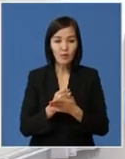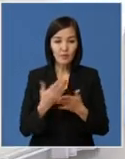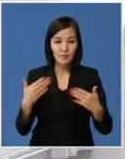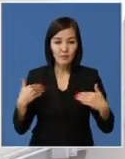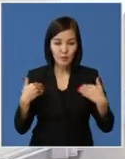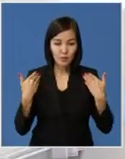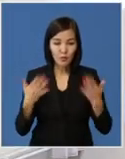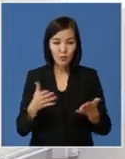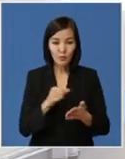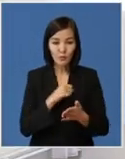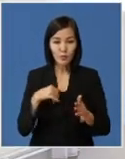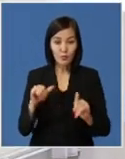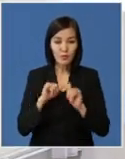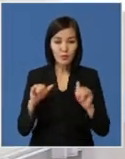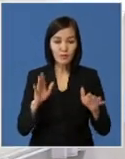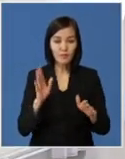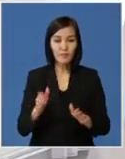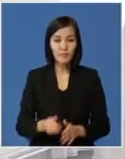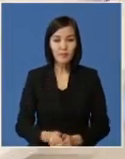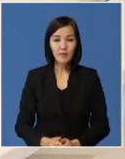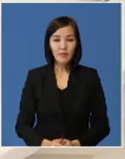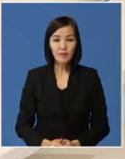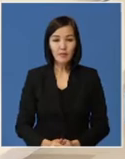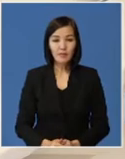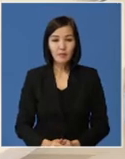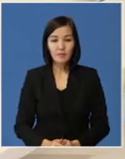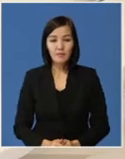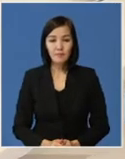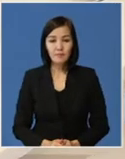арқылы өз-өзімізді жетілдіріп, дамытып келе жатырмыз.